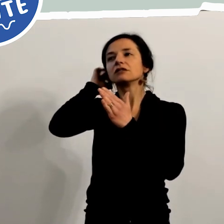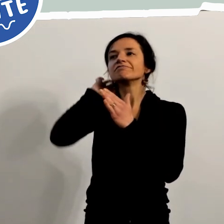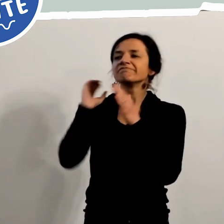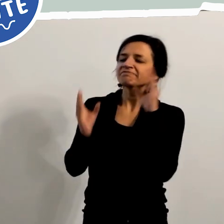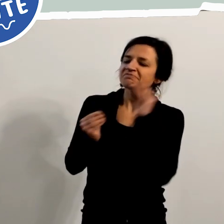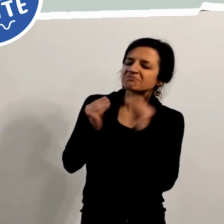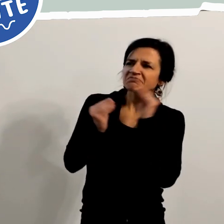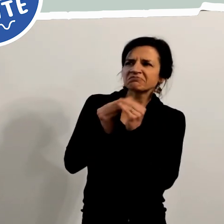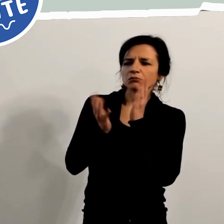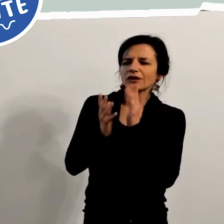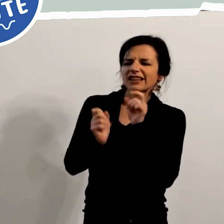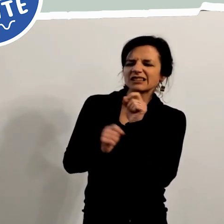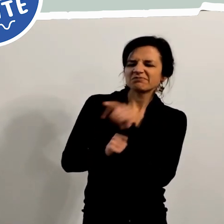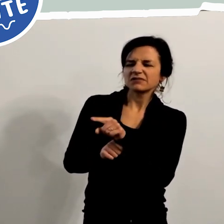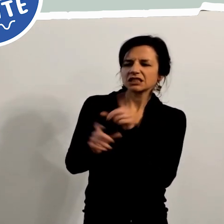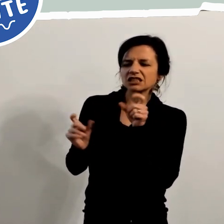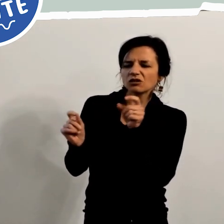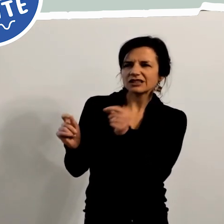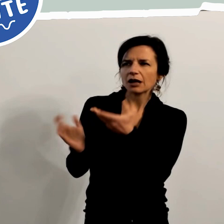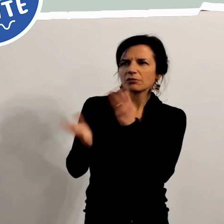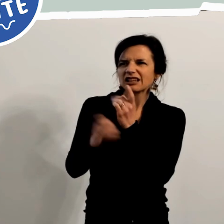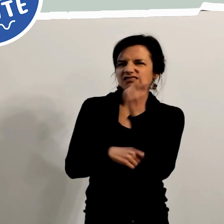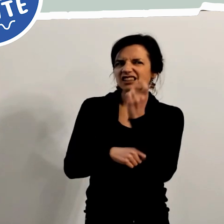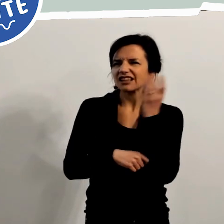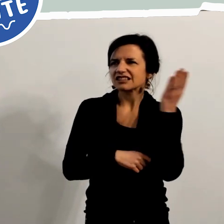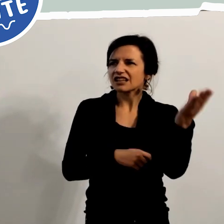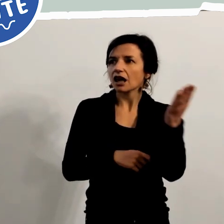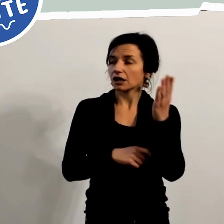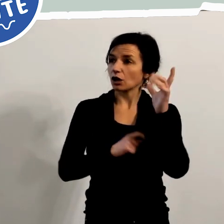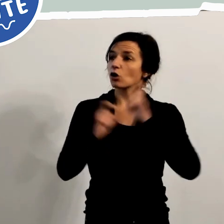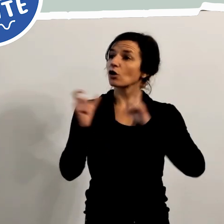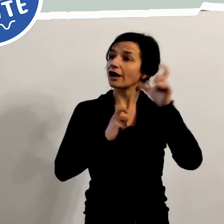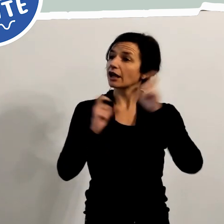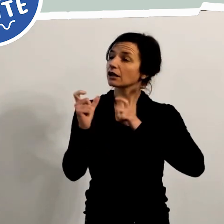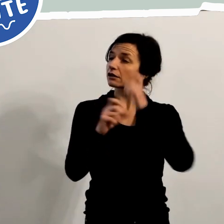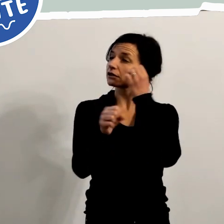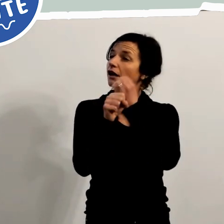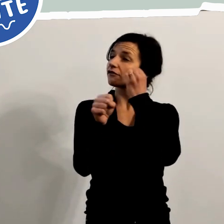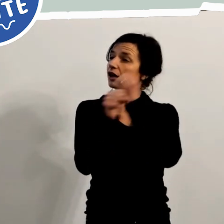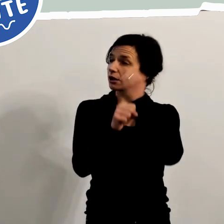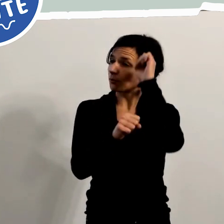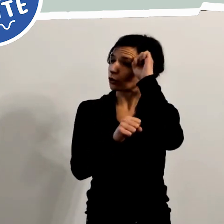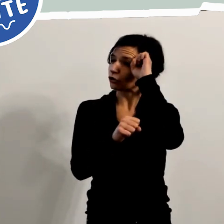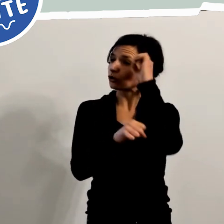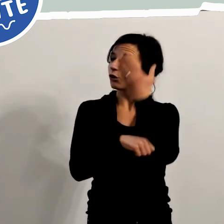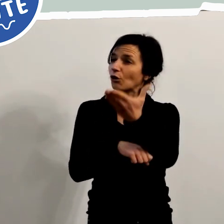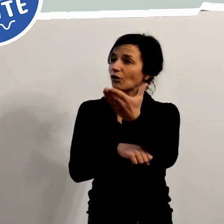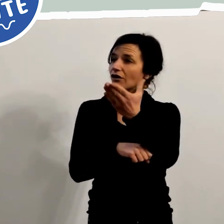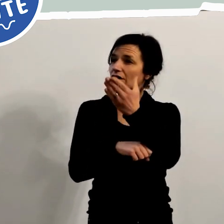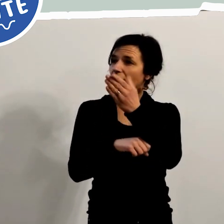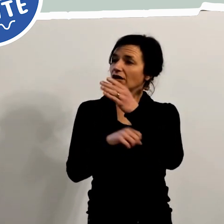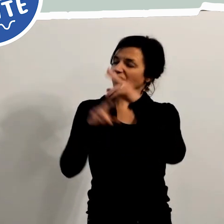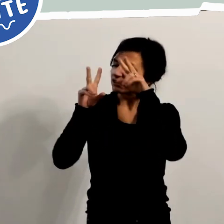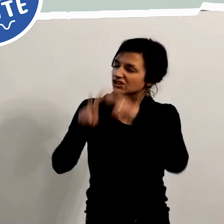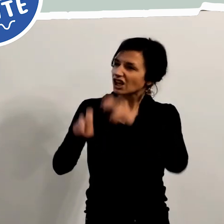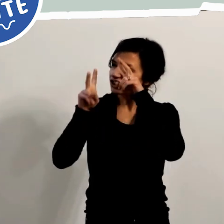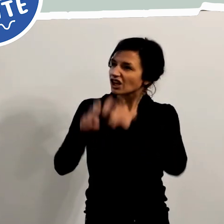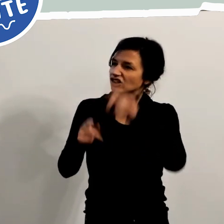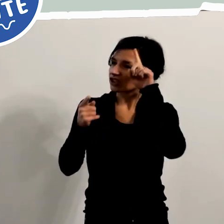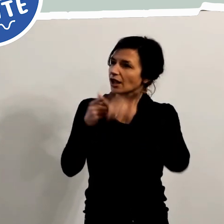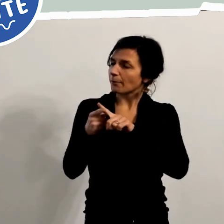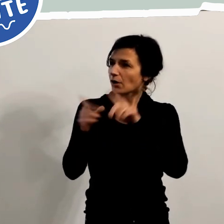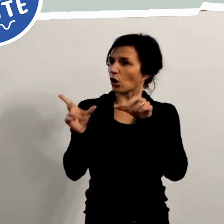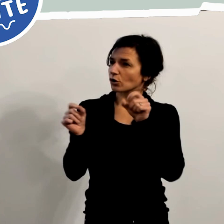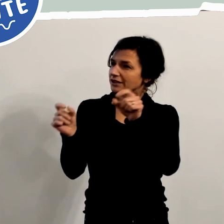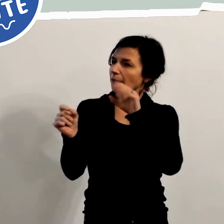cette suspicion de problème aussi. Et on a des collègues, nous, sur l'hôpital Bretonneau, en gynécologie, qui travaillent beaucoup sur les cancers de l'ovaire. C'est un centre